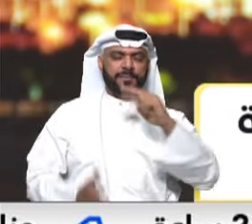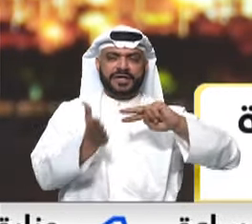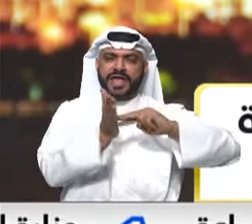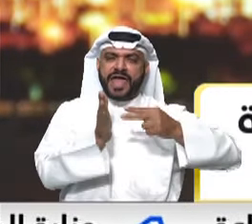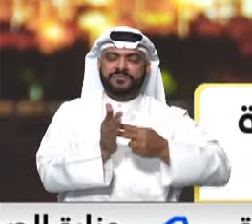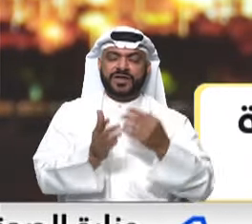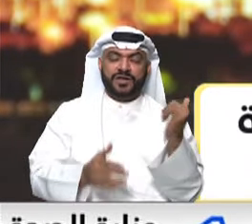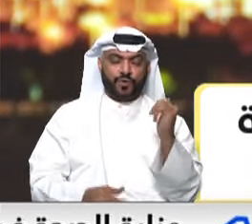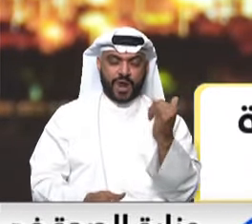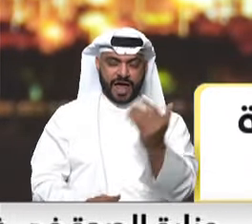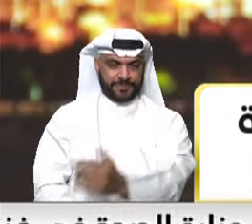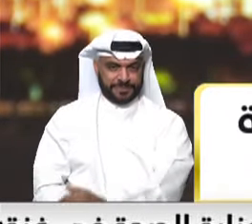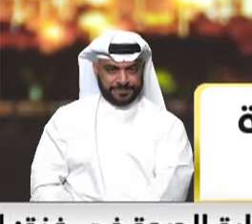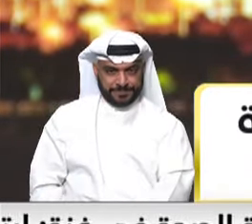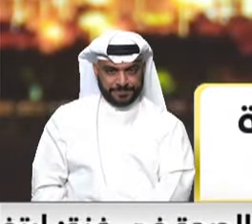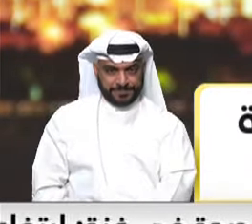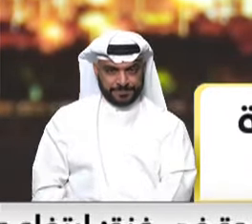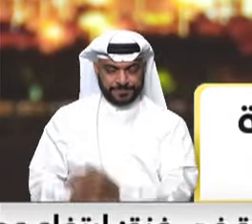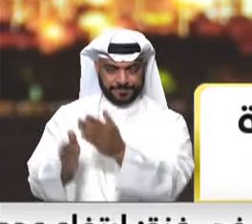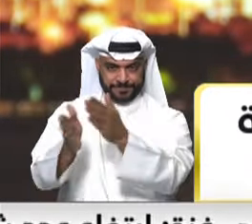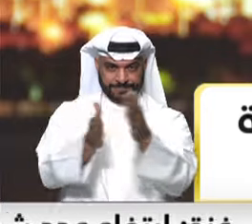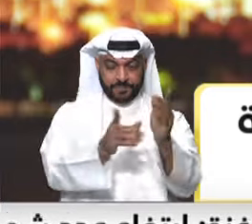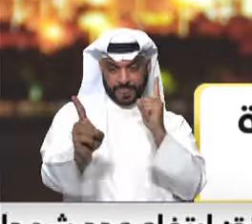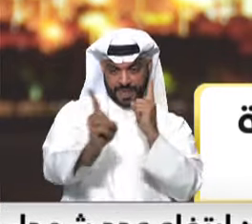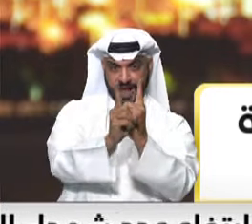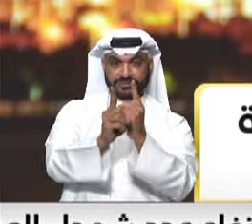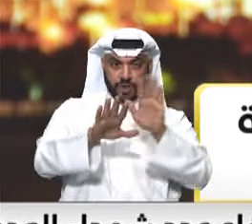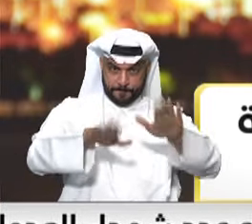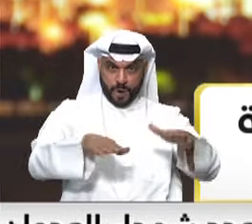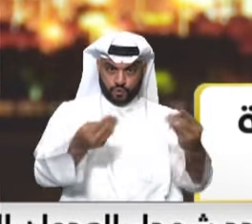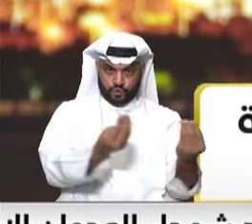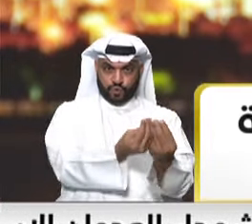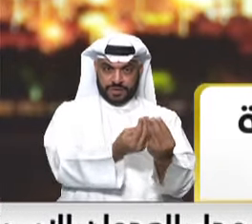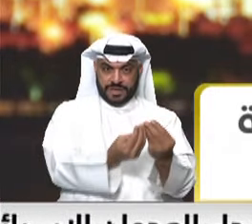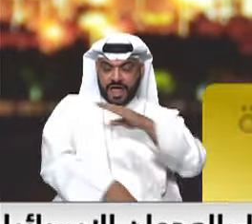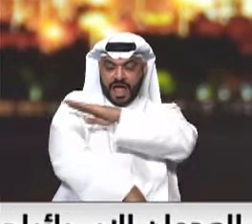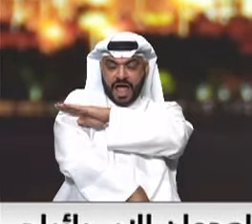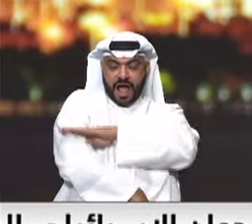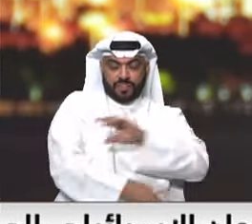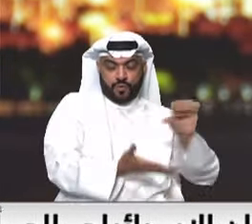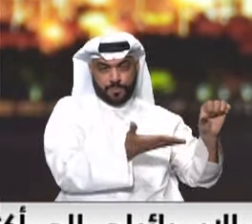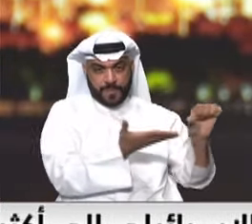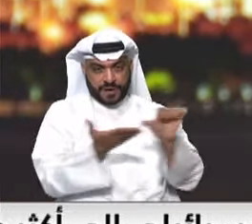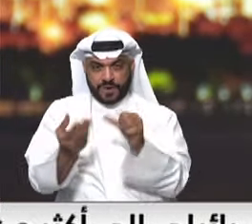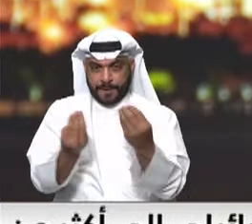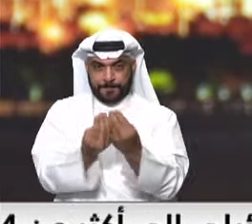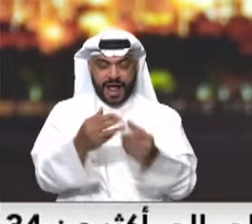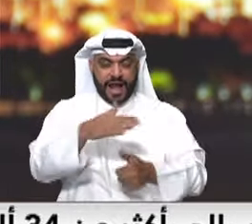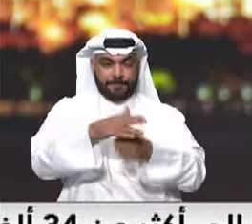على الساحتين الاقليميه والدوليه حضر اللقاء اعضاء الوفد الرسمي المرافق لسموه رعاه الله